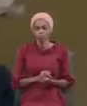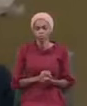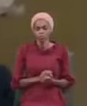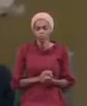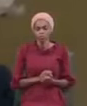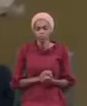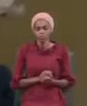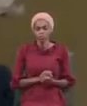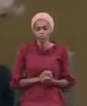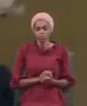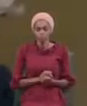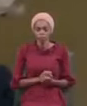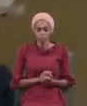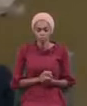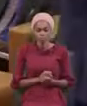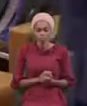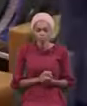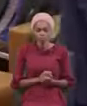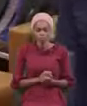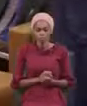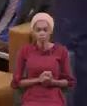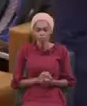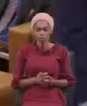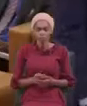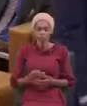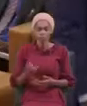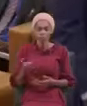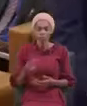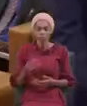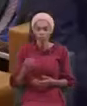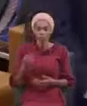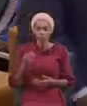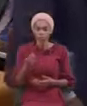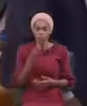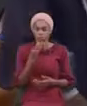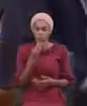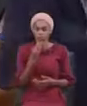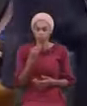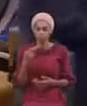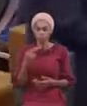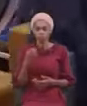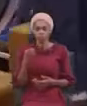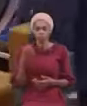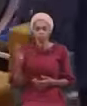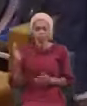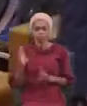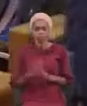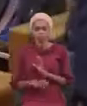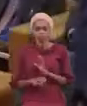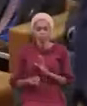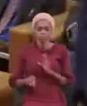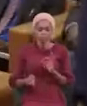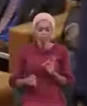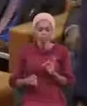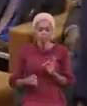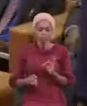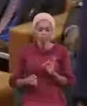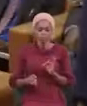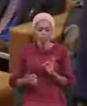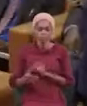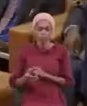dans dans Hébreux au chapitre 9 verset